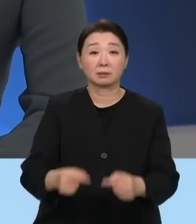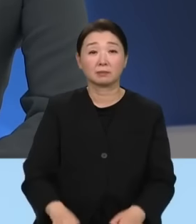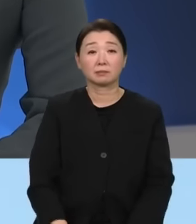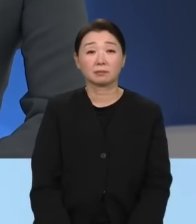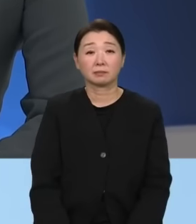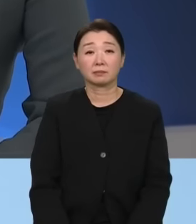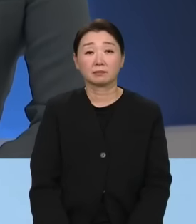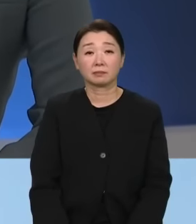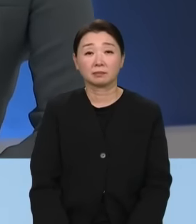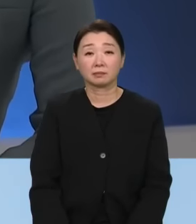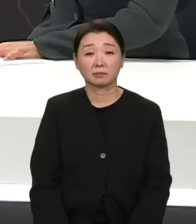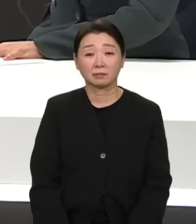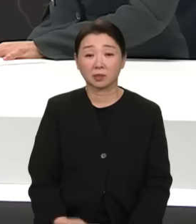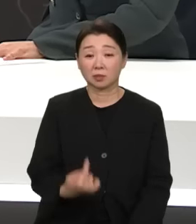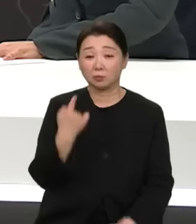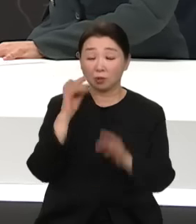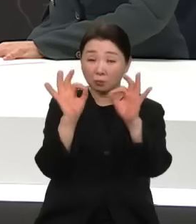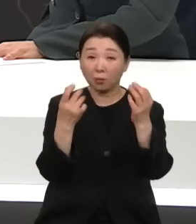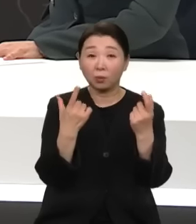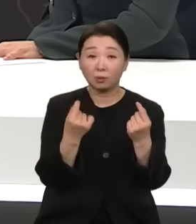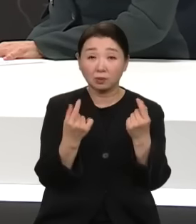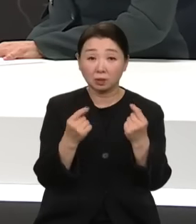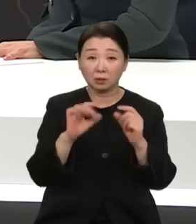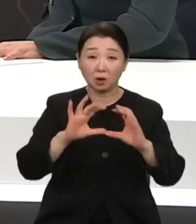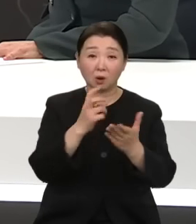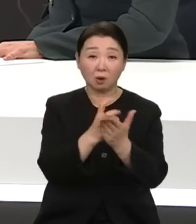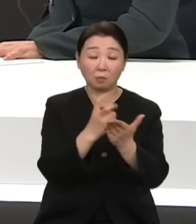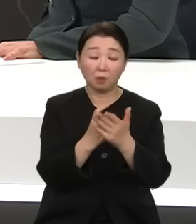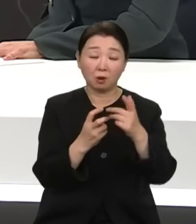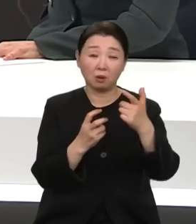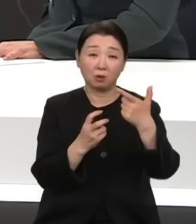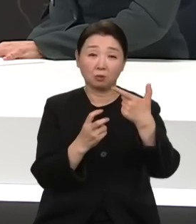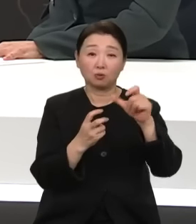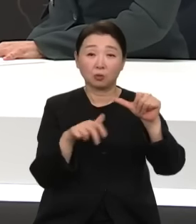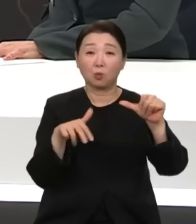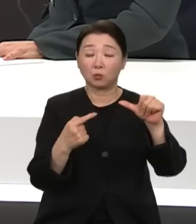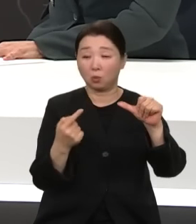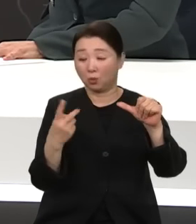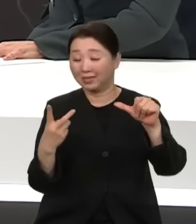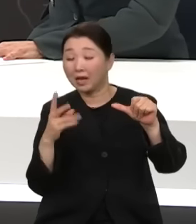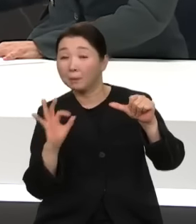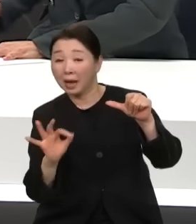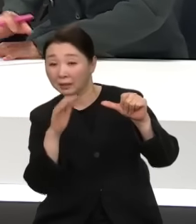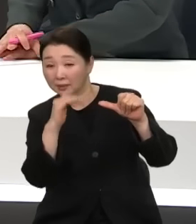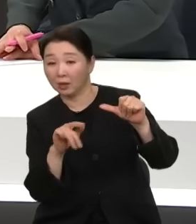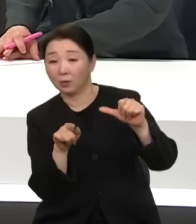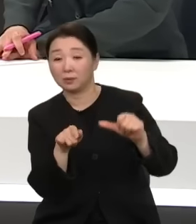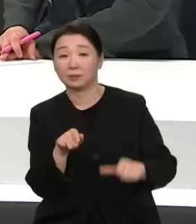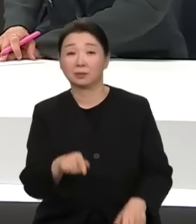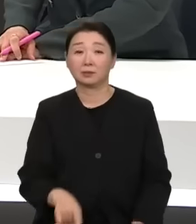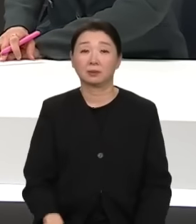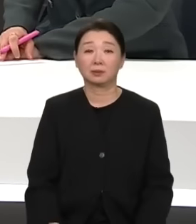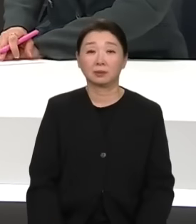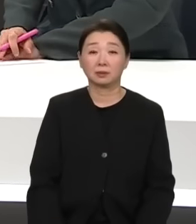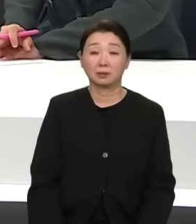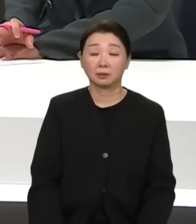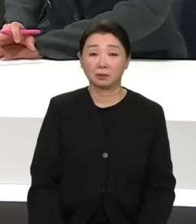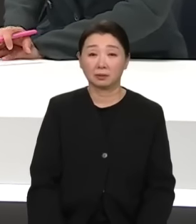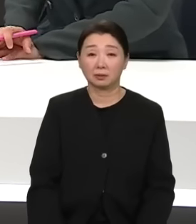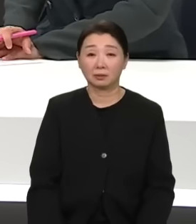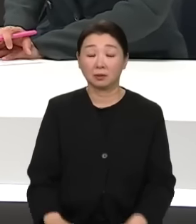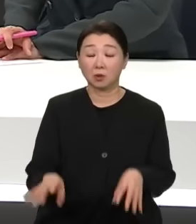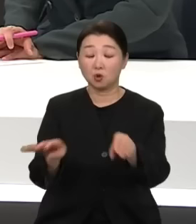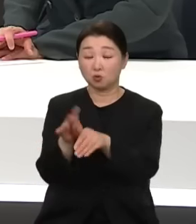맞습니다 지금 뒤에 보시는 것처럼이 헌법 65조 망에 그렇게 규정돼 있습니다 그러면 한덕수